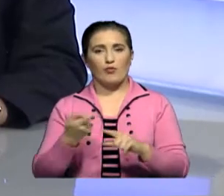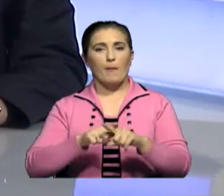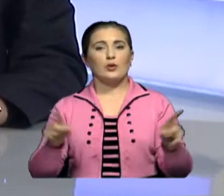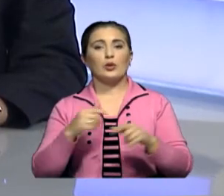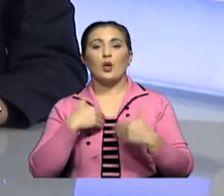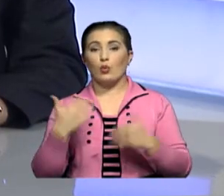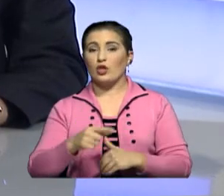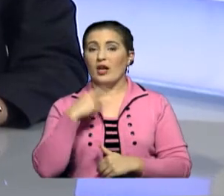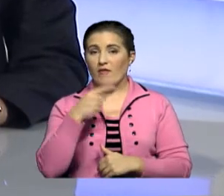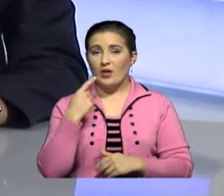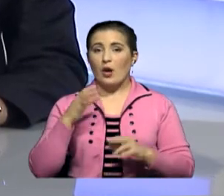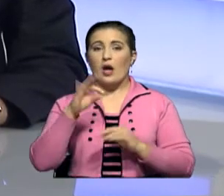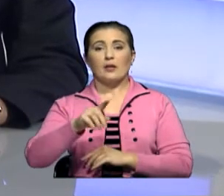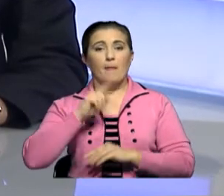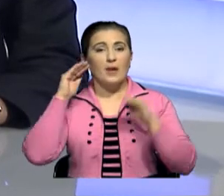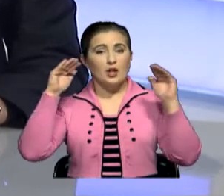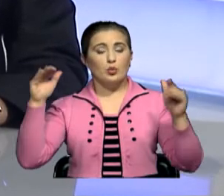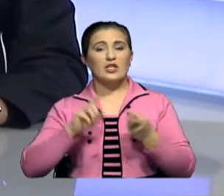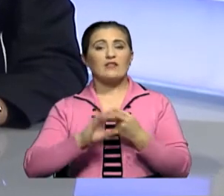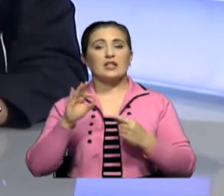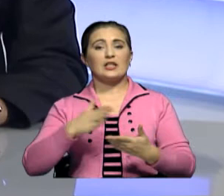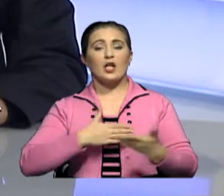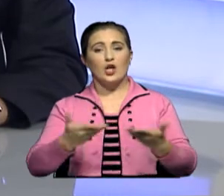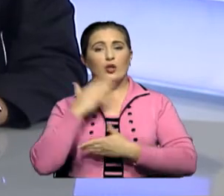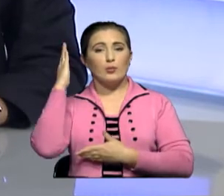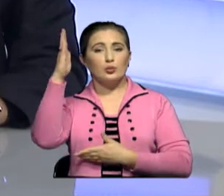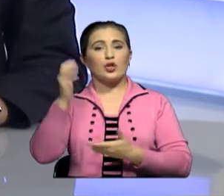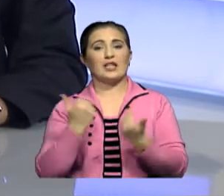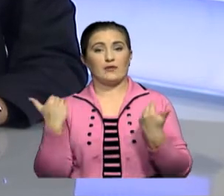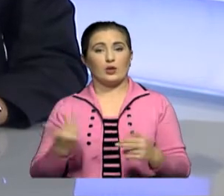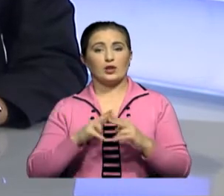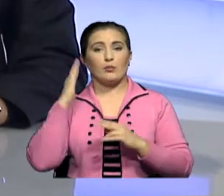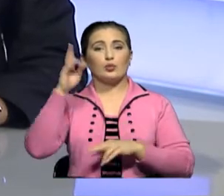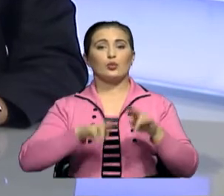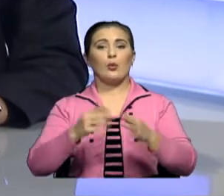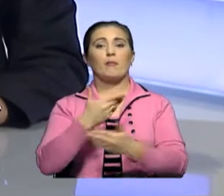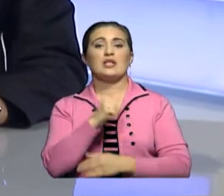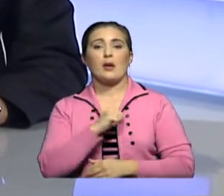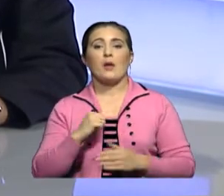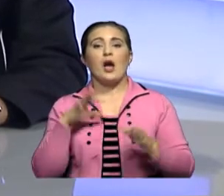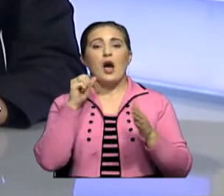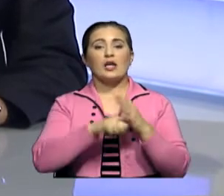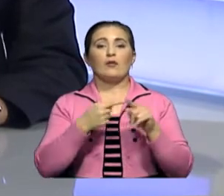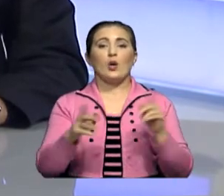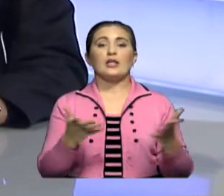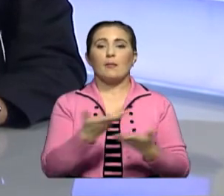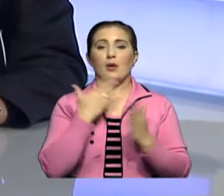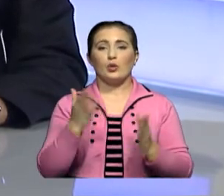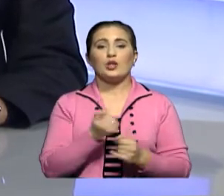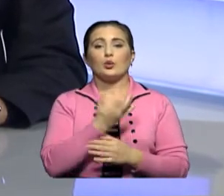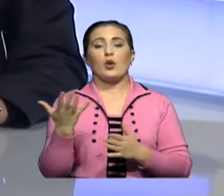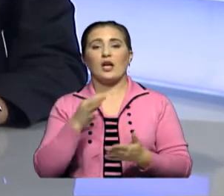как я уже говорил от молодежи зависит наша будущая а сегодня это будущее строим сами от того какими мы будем насколько ответственно